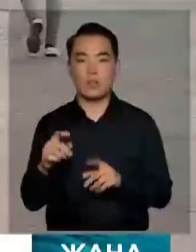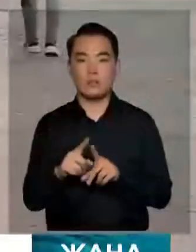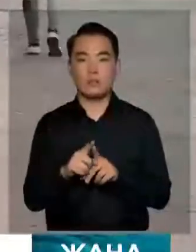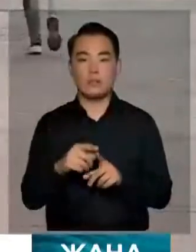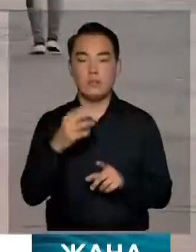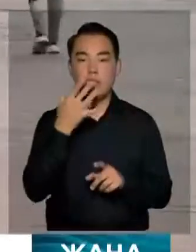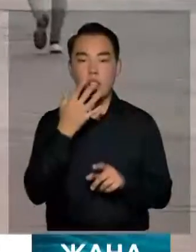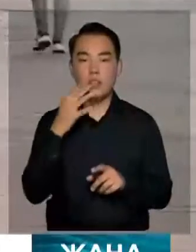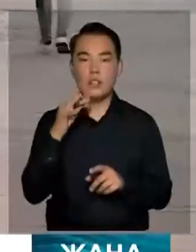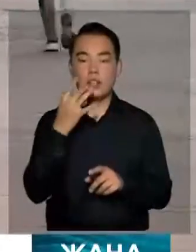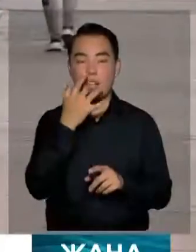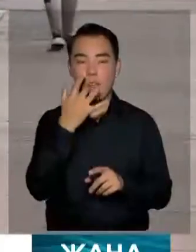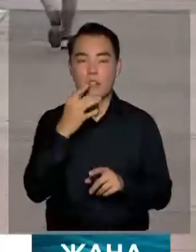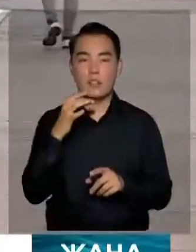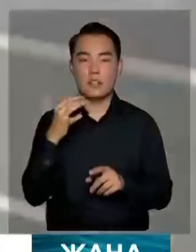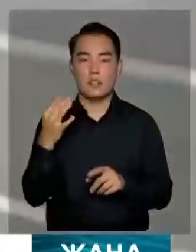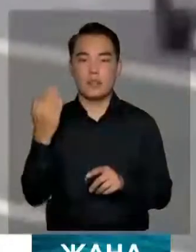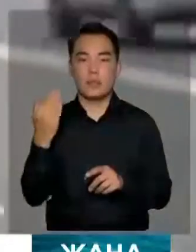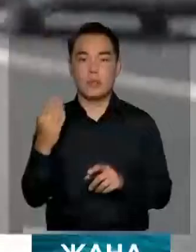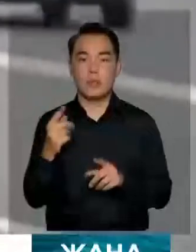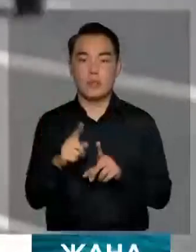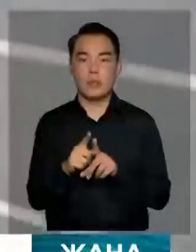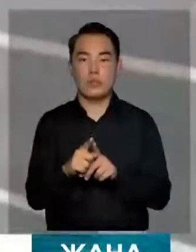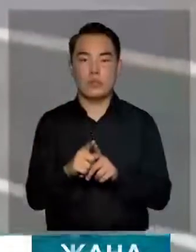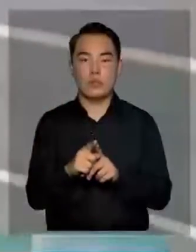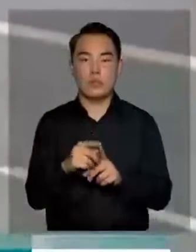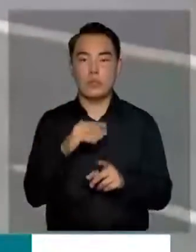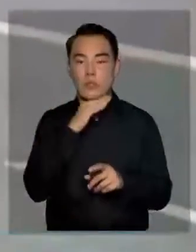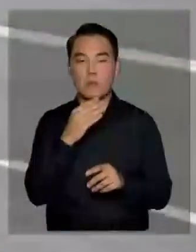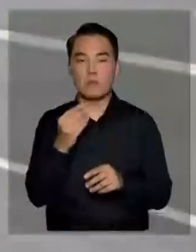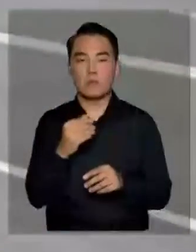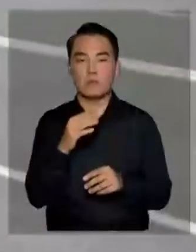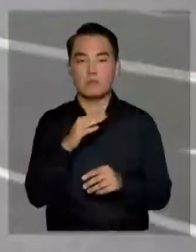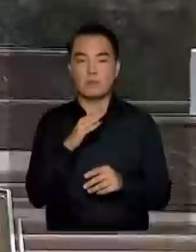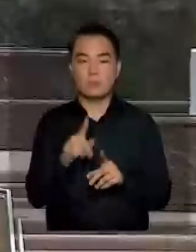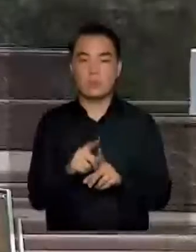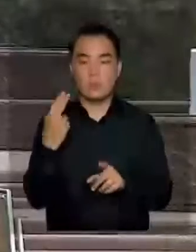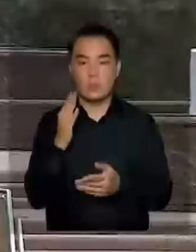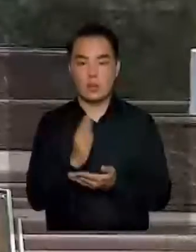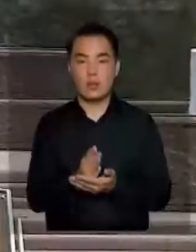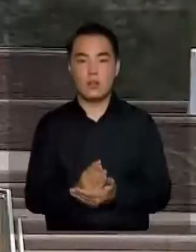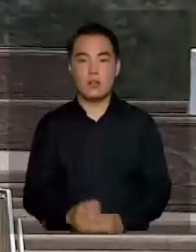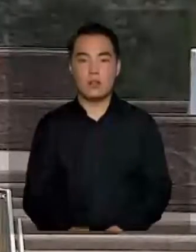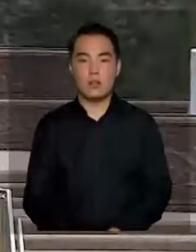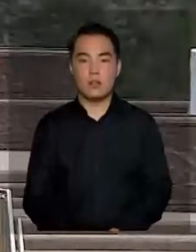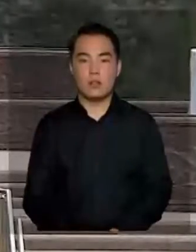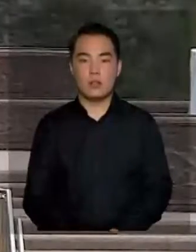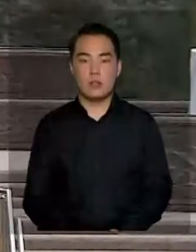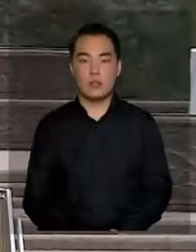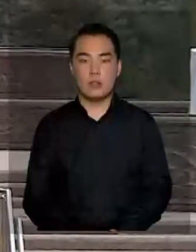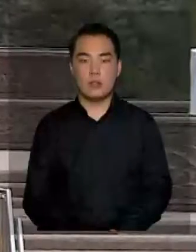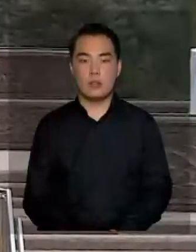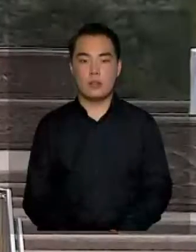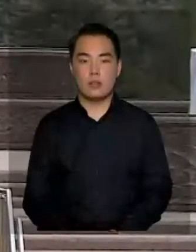берешегіне қарағанда шүкір, оларда 100%-ден асады. Қаржы министрі осындай салыстырма жасады. Нысаналы ғыл, Төлеген Байкенов,